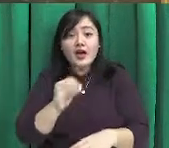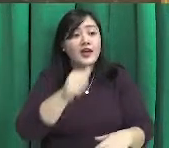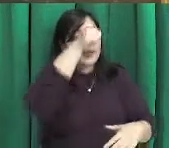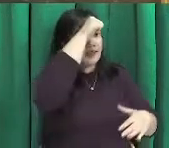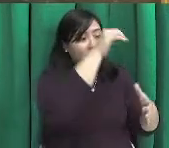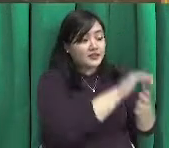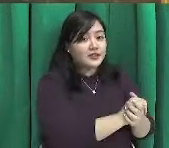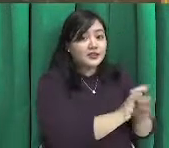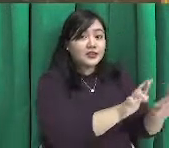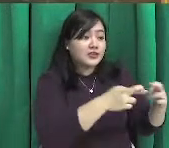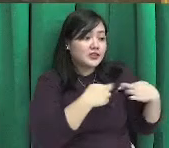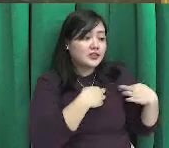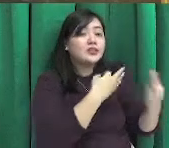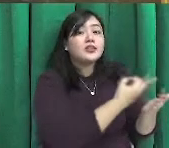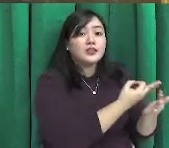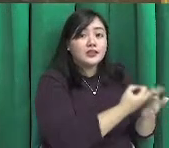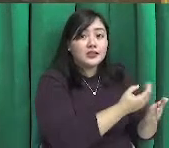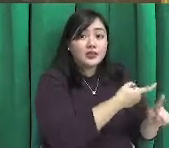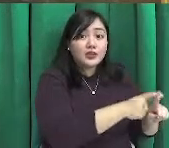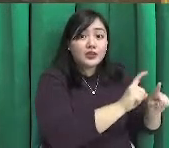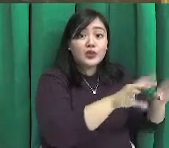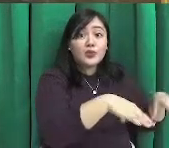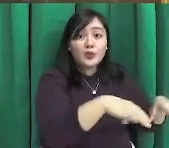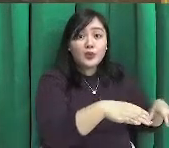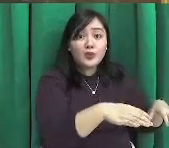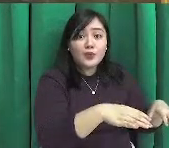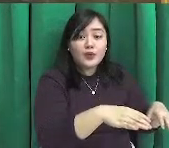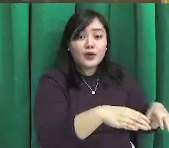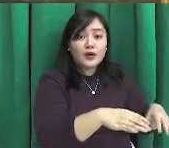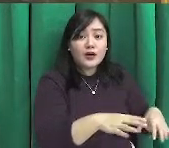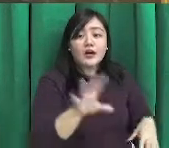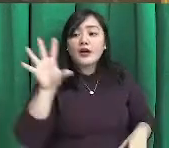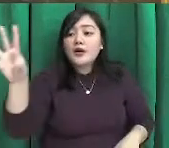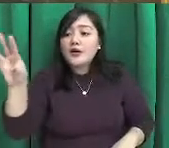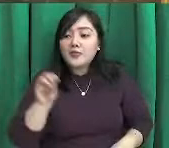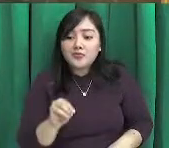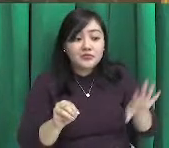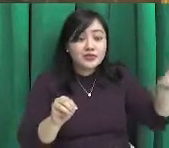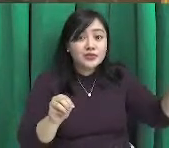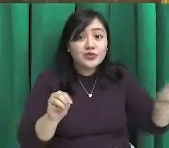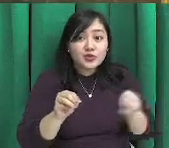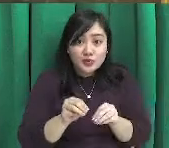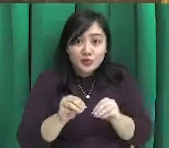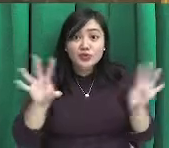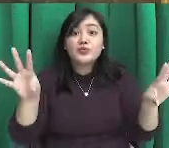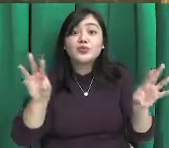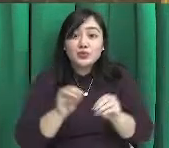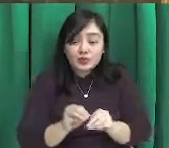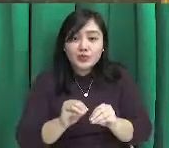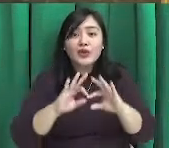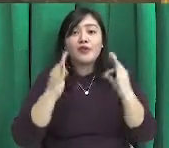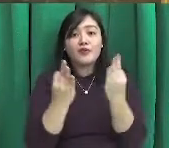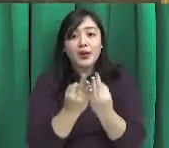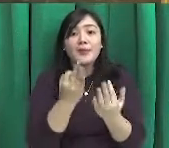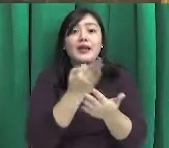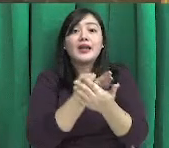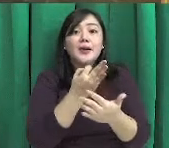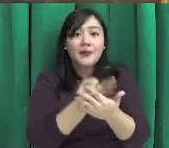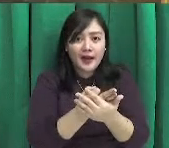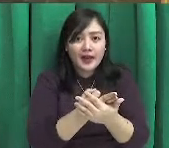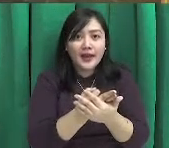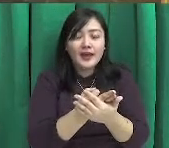at pera ni Mrs., kundi pera na huya ng pamilya. Mm-hmm. Yes, sir. May anak kayo na hindi pa nagtatrabaho,